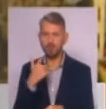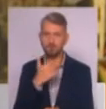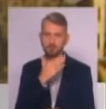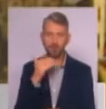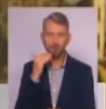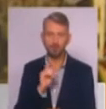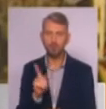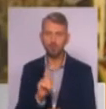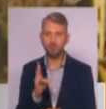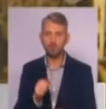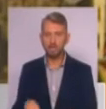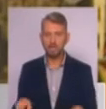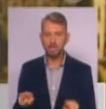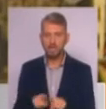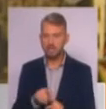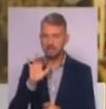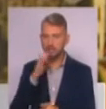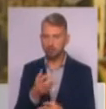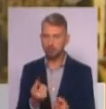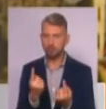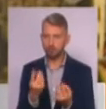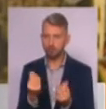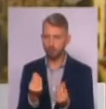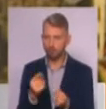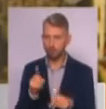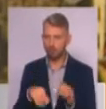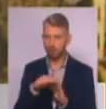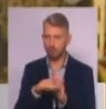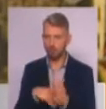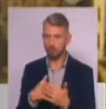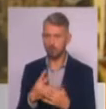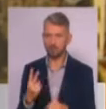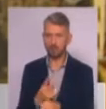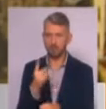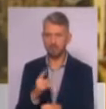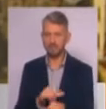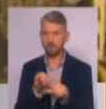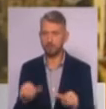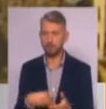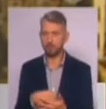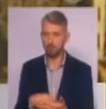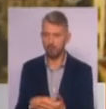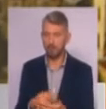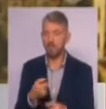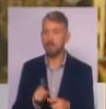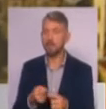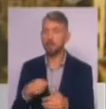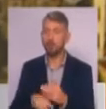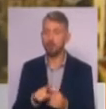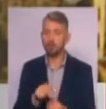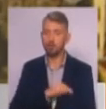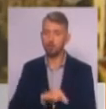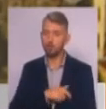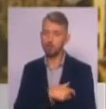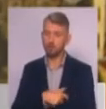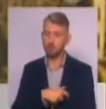щоб дійсно на такі серйозні суми, по деяких пунктах навіть майже в два рази, збільшувався бюджет. Це тому, що працюють депутати від